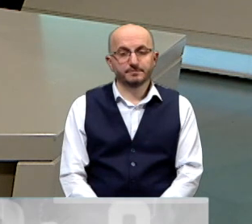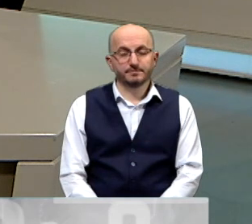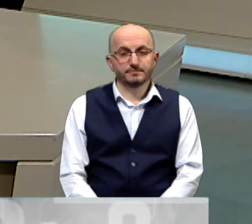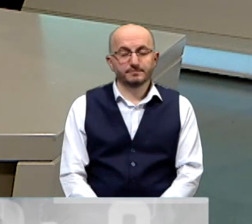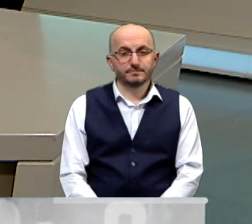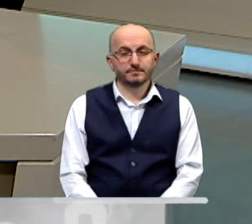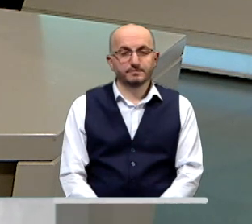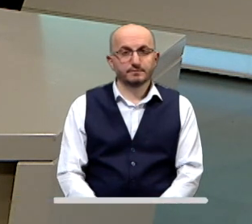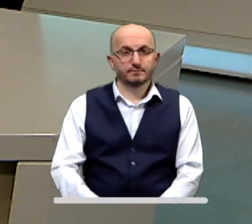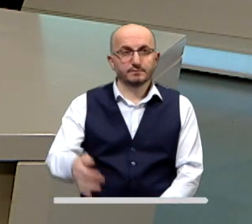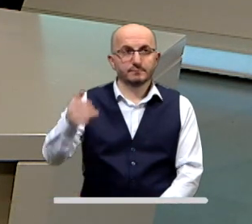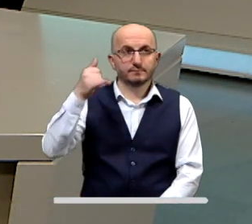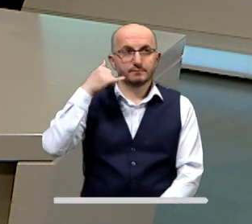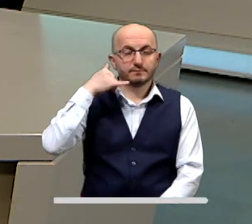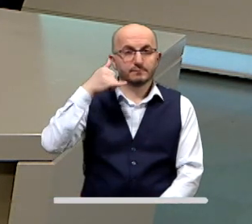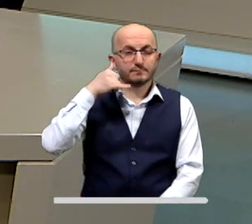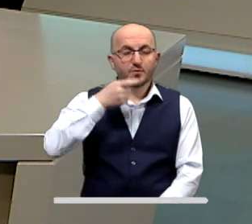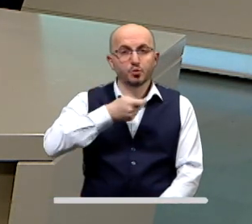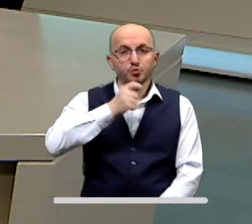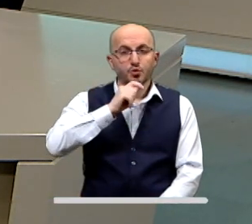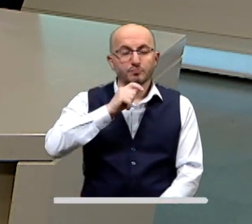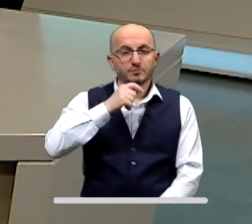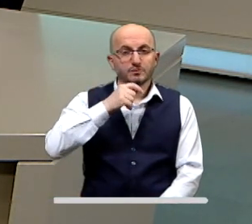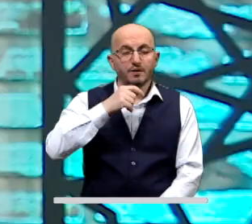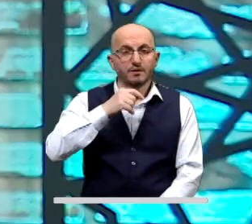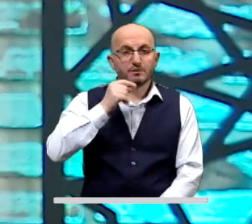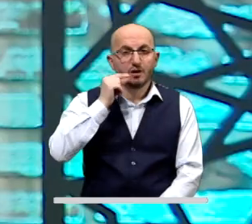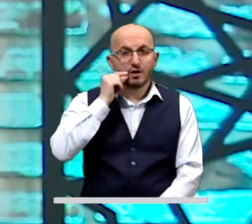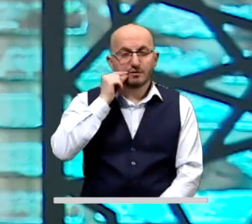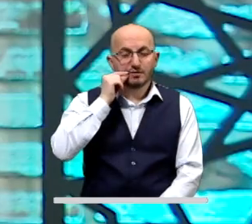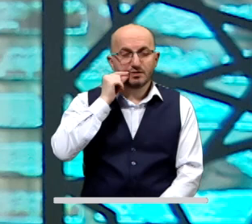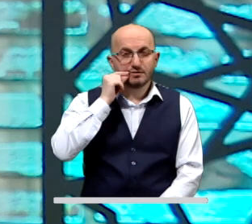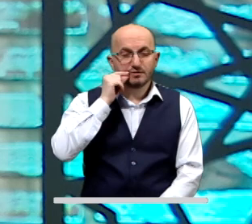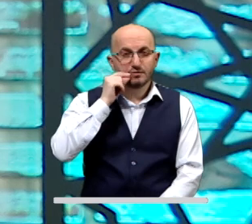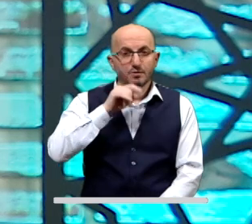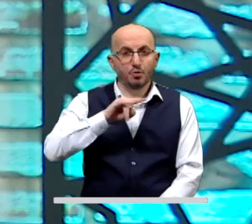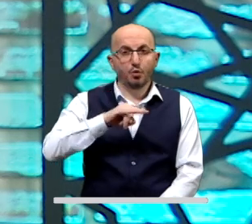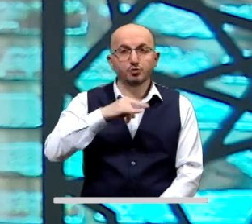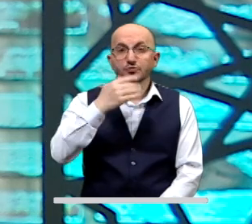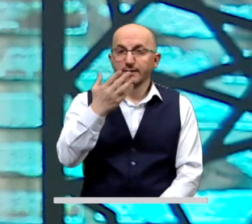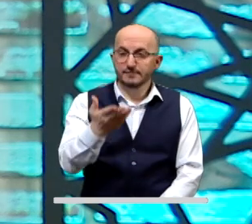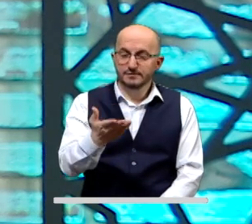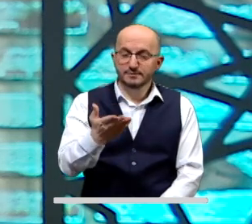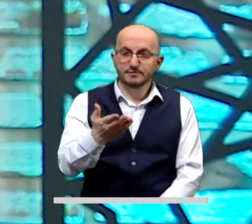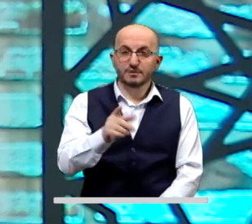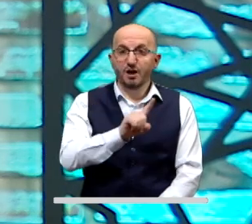bir telefon bağlantımız daha var Çorum'dan Arif Bey telefon hattımızdaymış hoş geldiniz Arif Bey